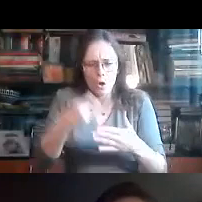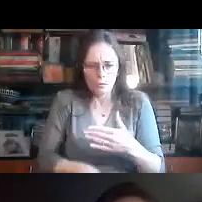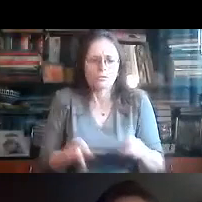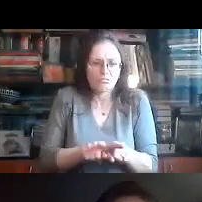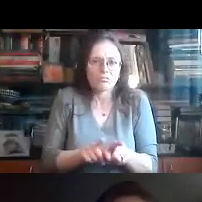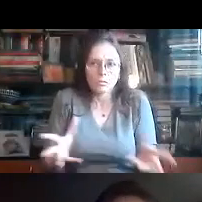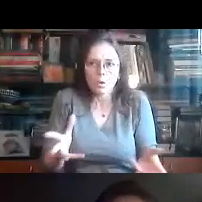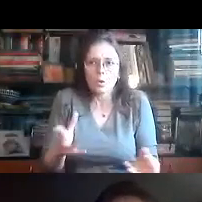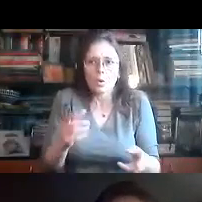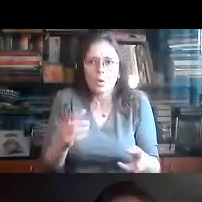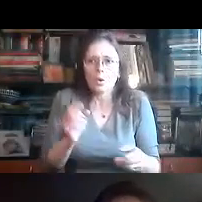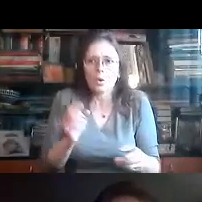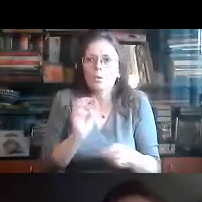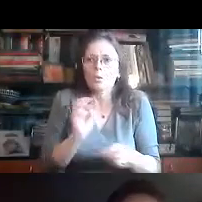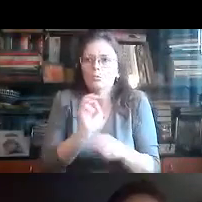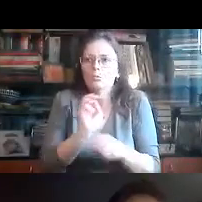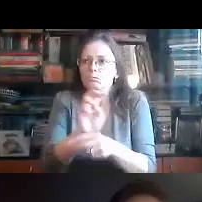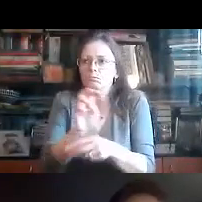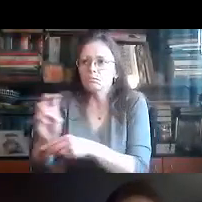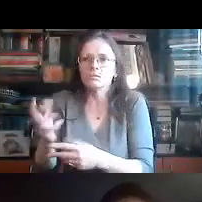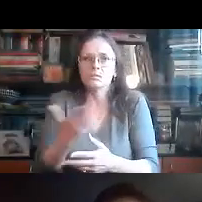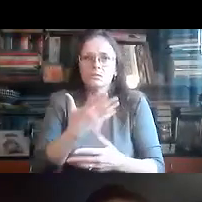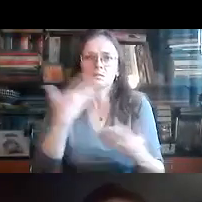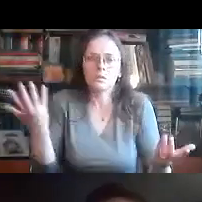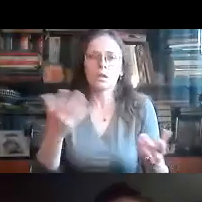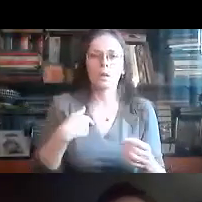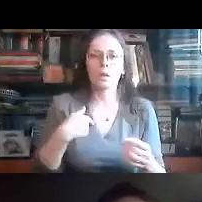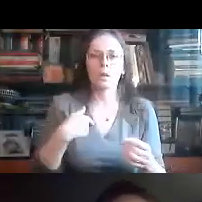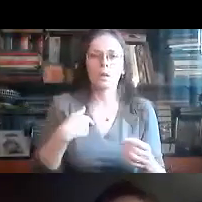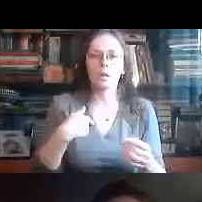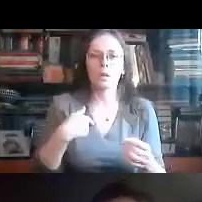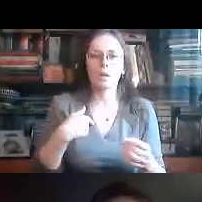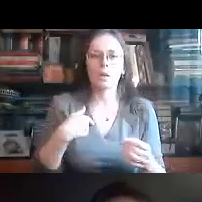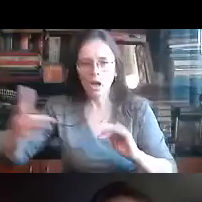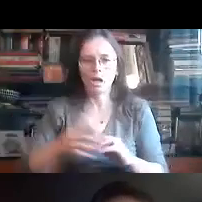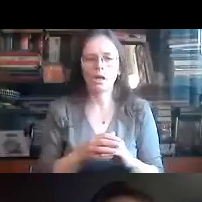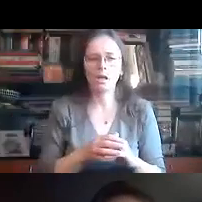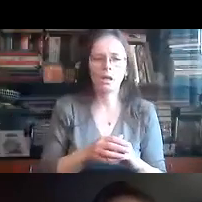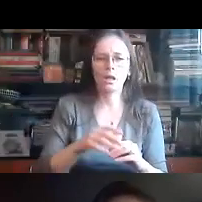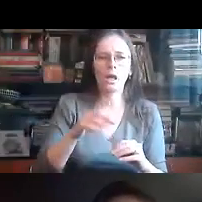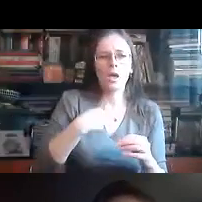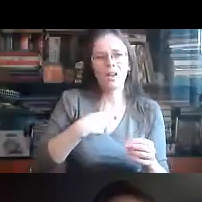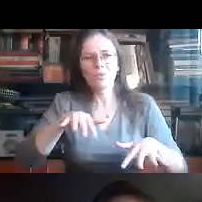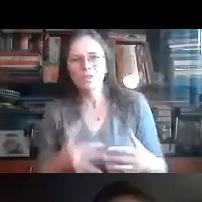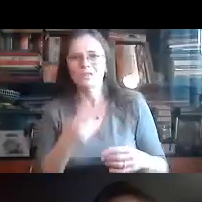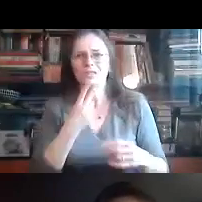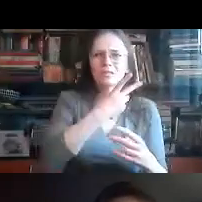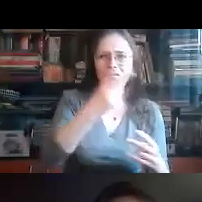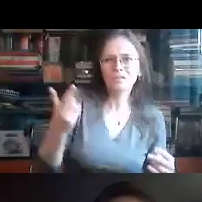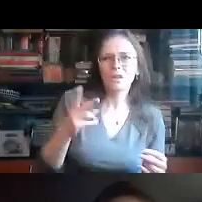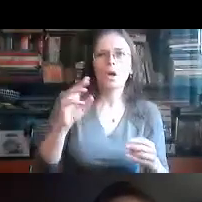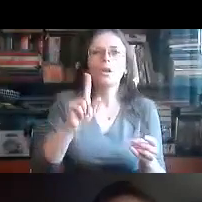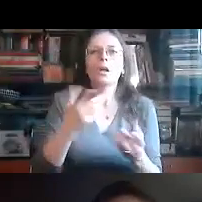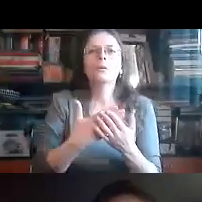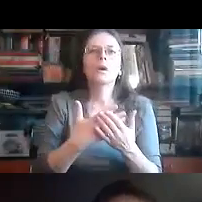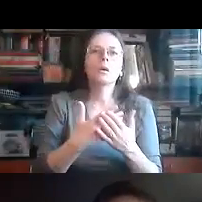15 марта и до этого я как-то там читала, преподавала, там уставала, но, в принципе, эта текстуальная реальность меня удовлетворяла. Ну,